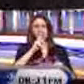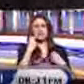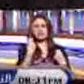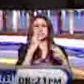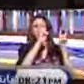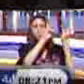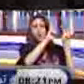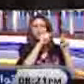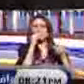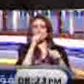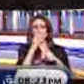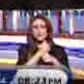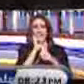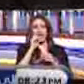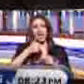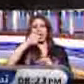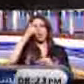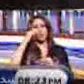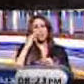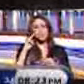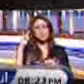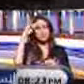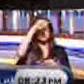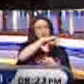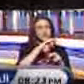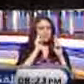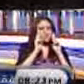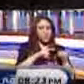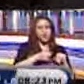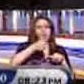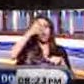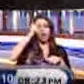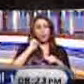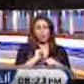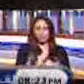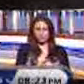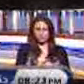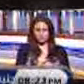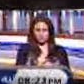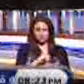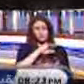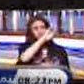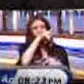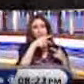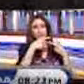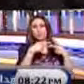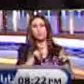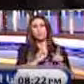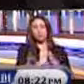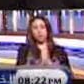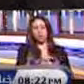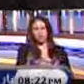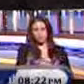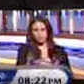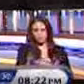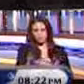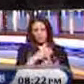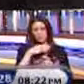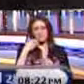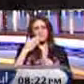وهو مصري كذلك، وكان هناك اقتناع من جانبها بما ذكر عن أسباب